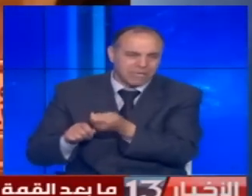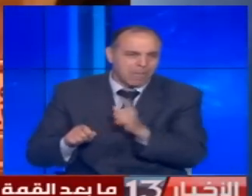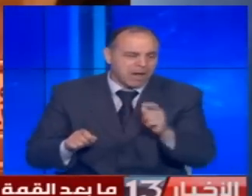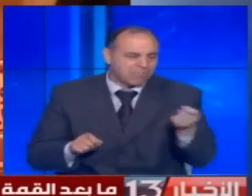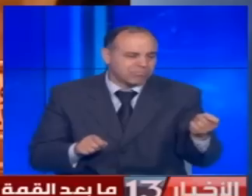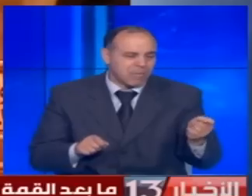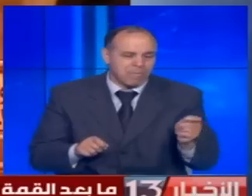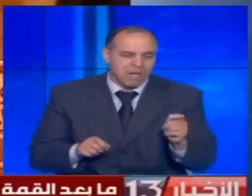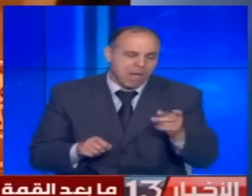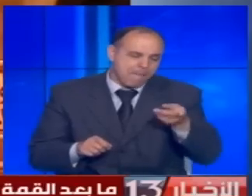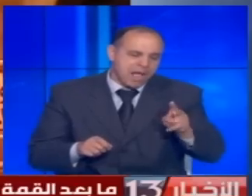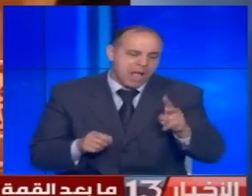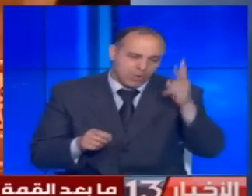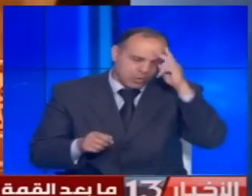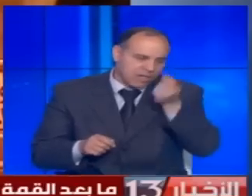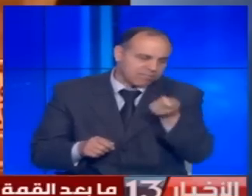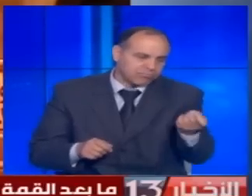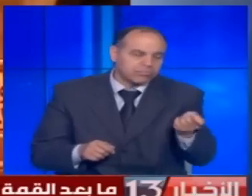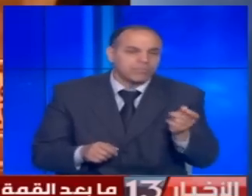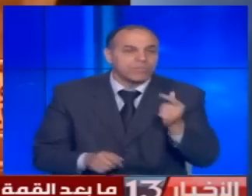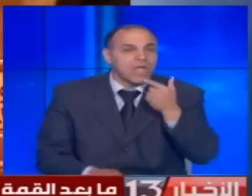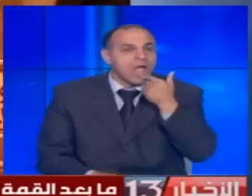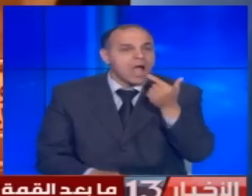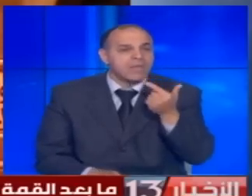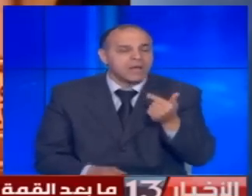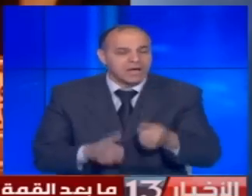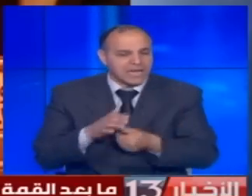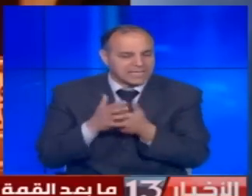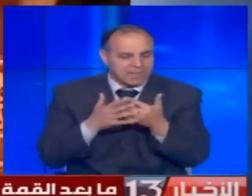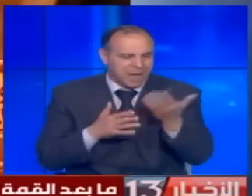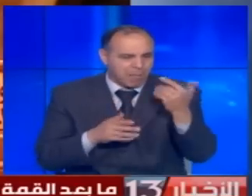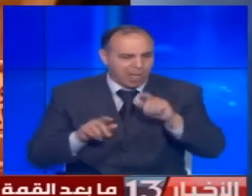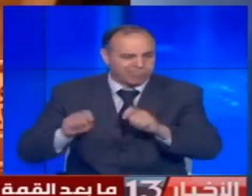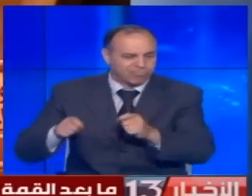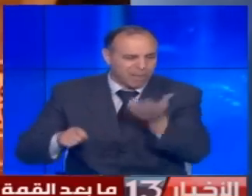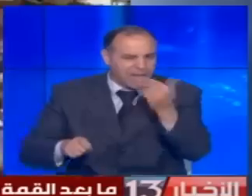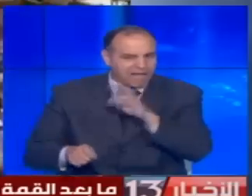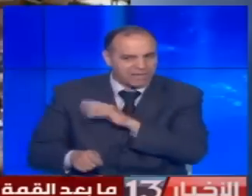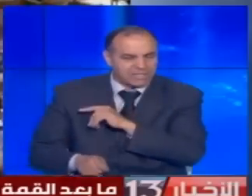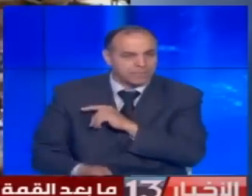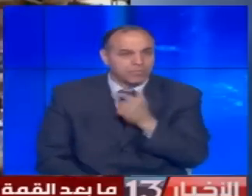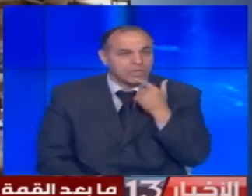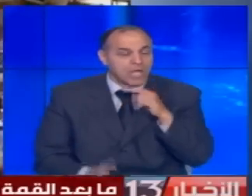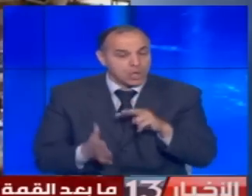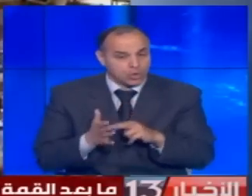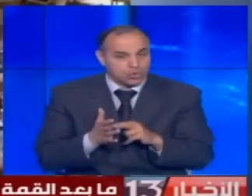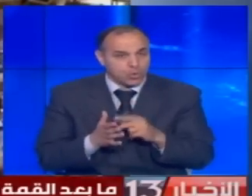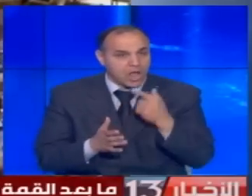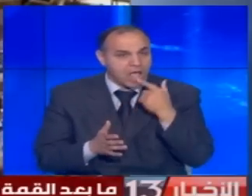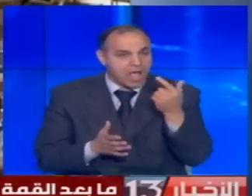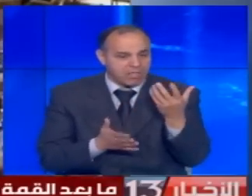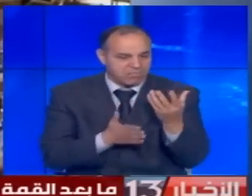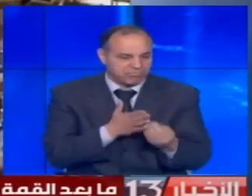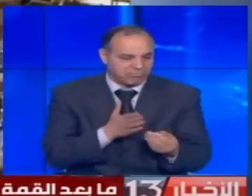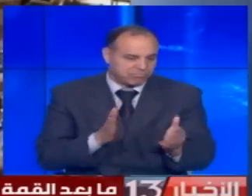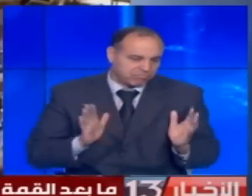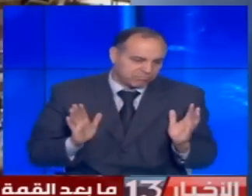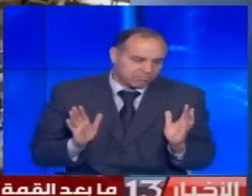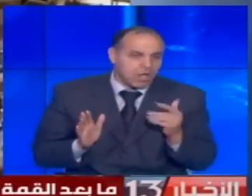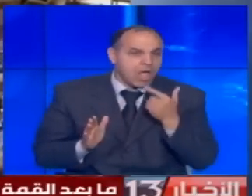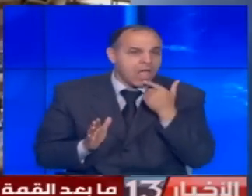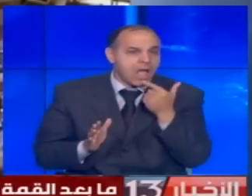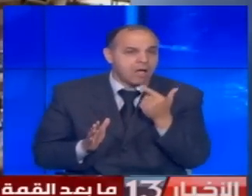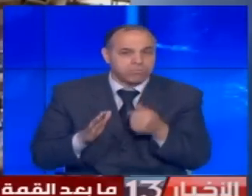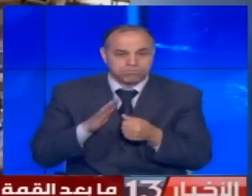التمويل الامريكي المخصص المنظمه من قبل الرئيس الامريكي دونالد اما سوريا فكان تحذيره بالغيب في مداخلات